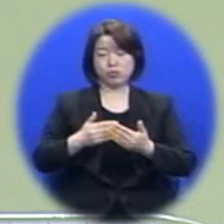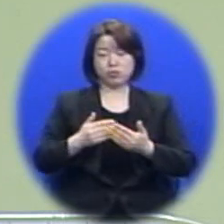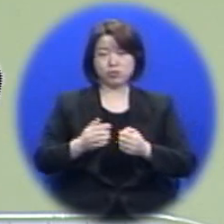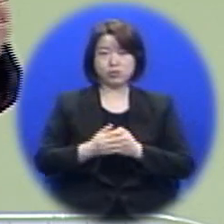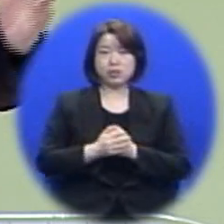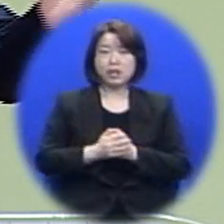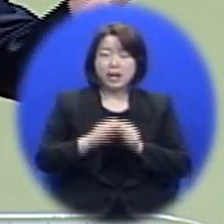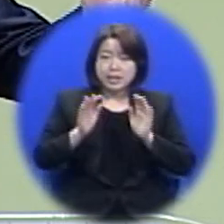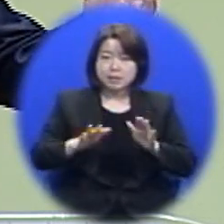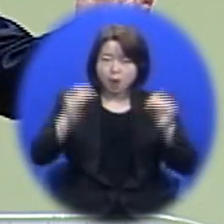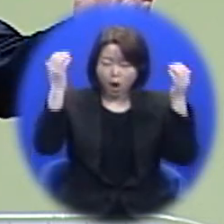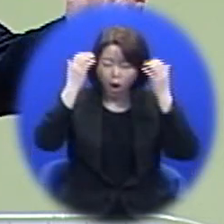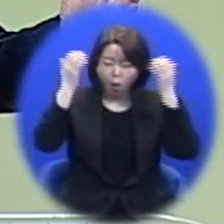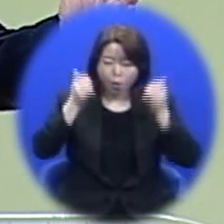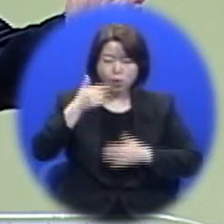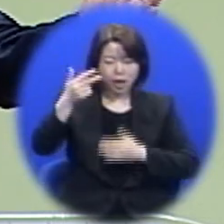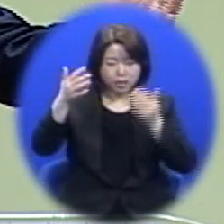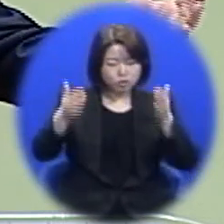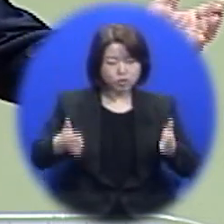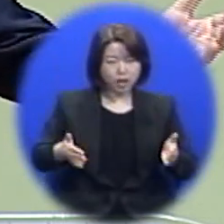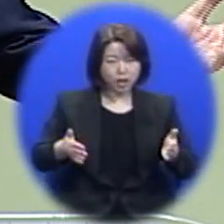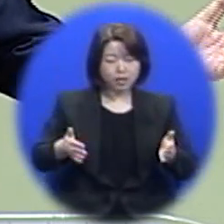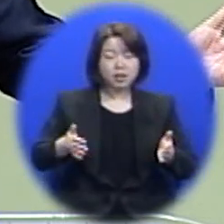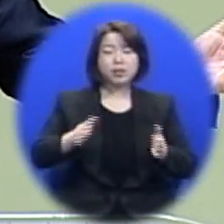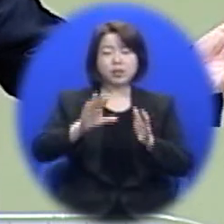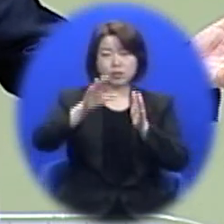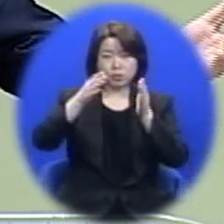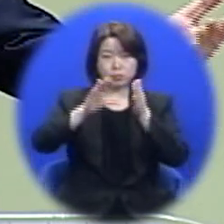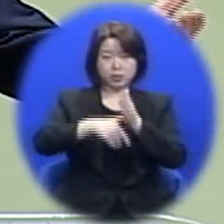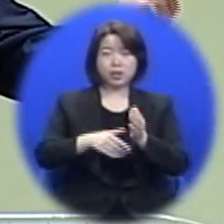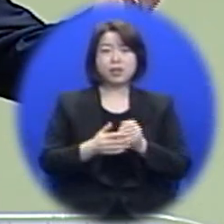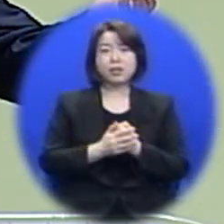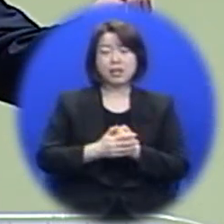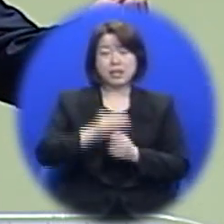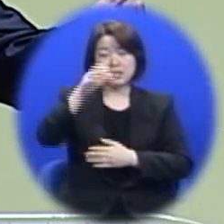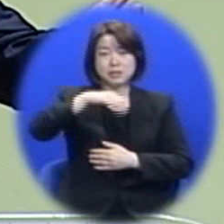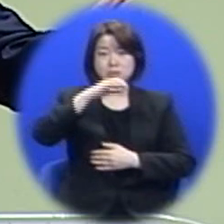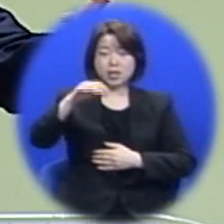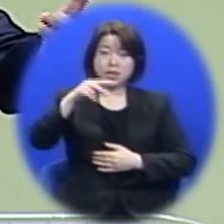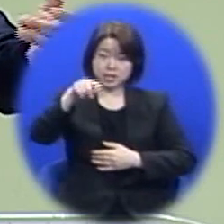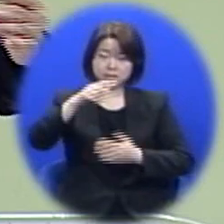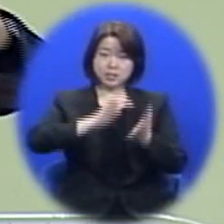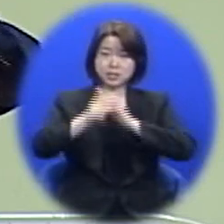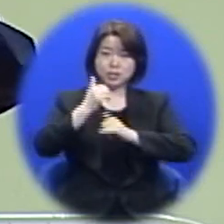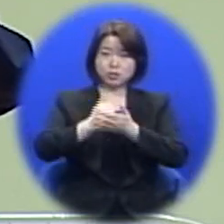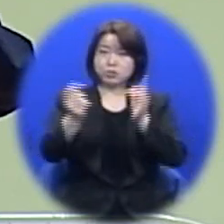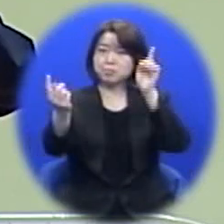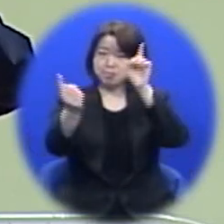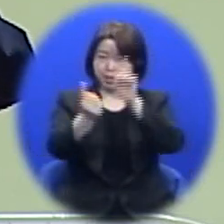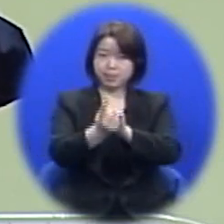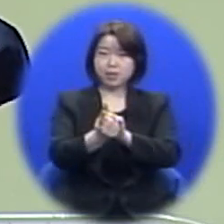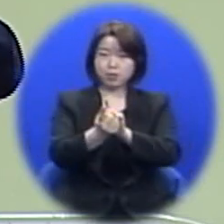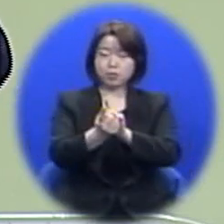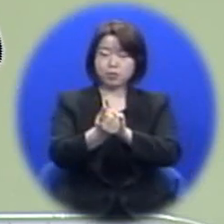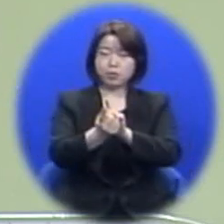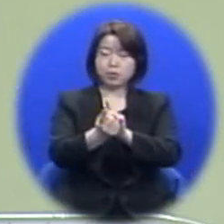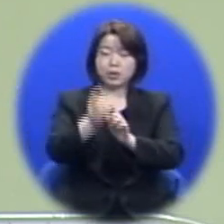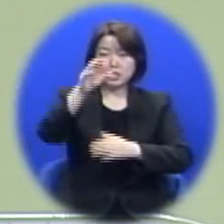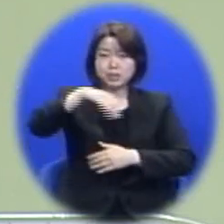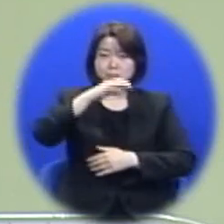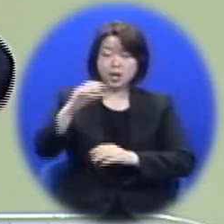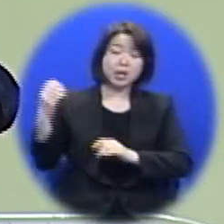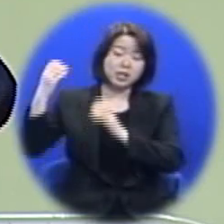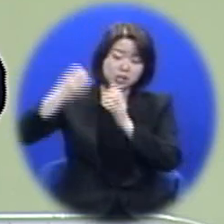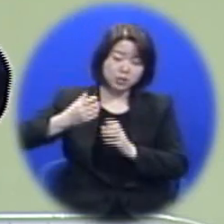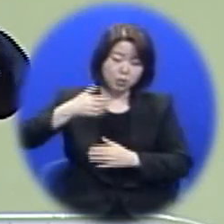이번 고난 주간을 지나면서 십자가의 그 예수님을 만나고 그리고 십자가 지고 가신